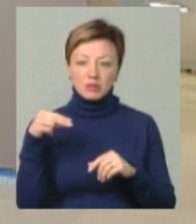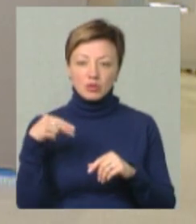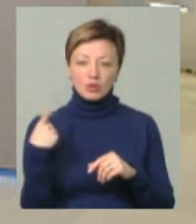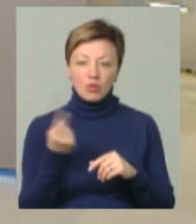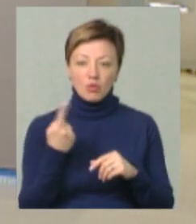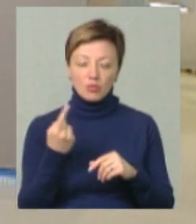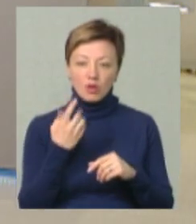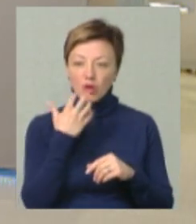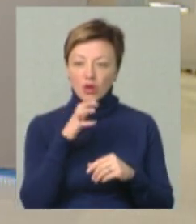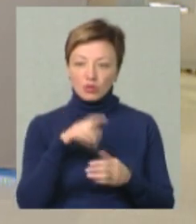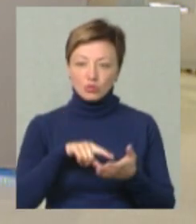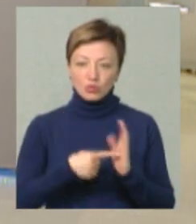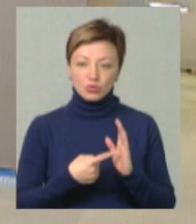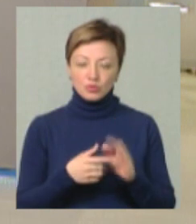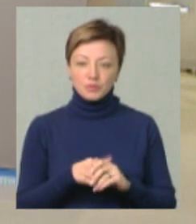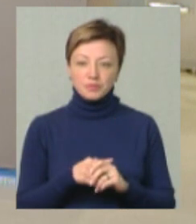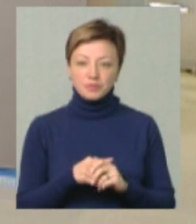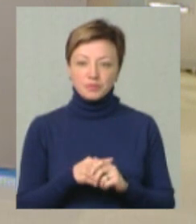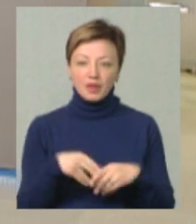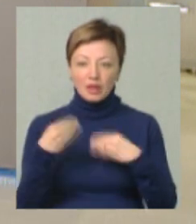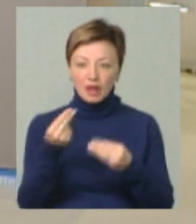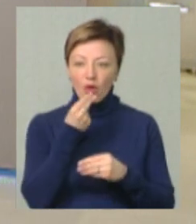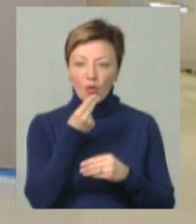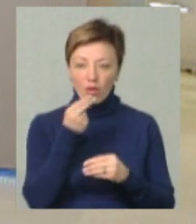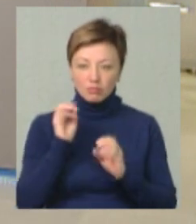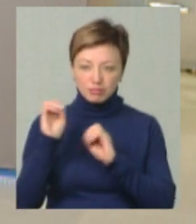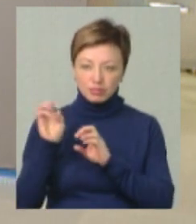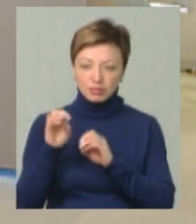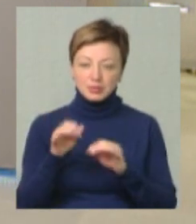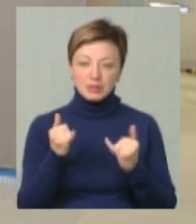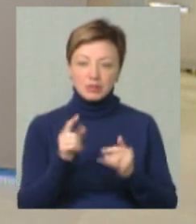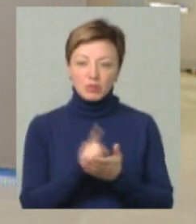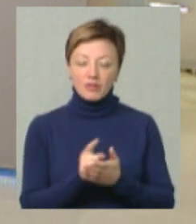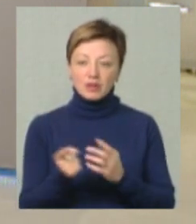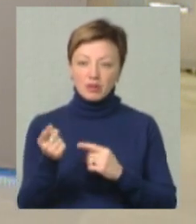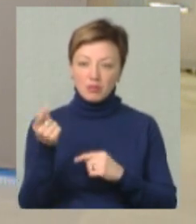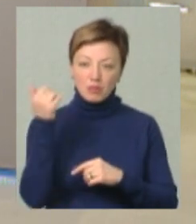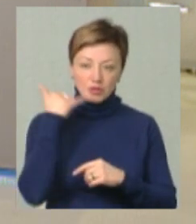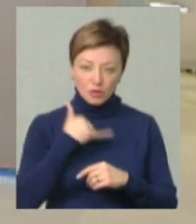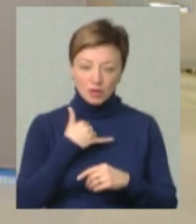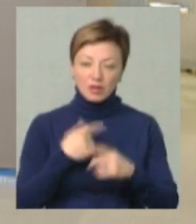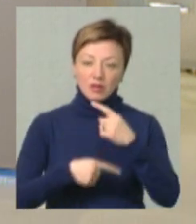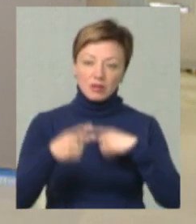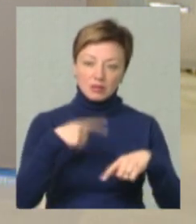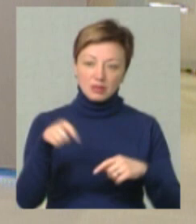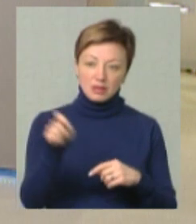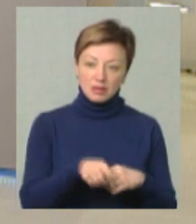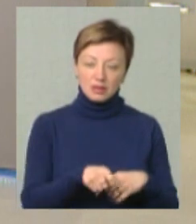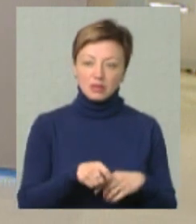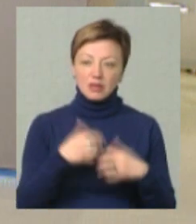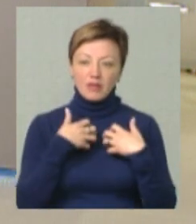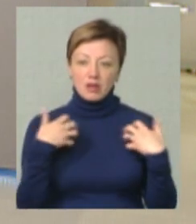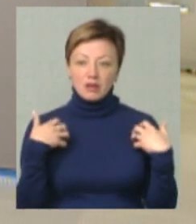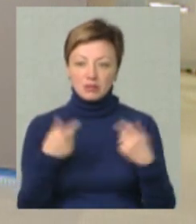туди в гарячу точку. Тобто ми надали корм. І зараз вони повинні знову, от вони позвонили, що вже їдуть, везуть